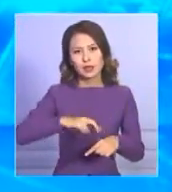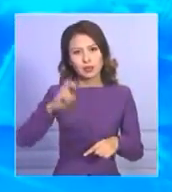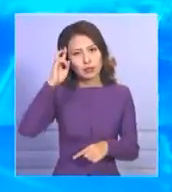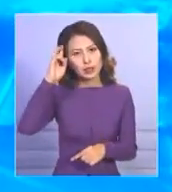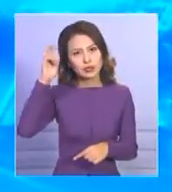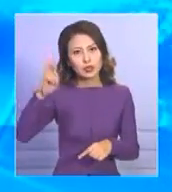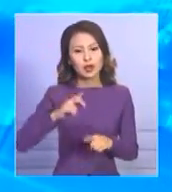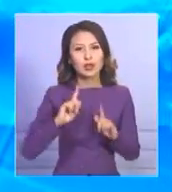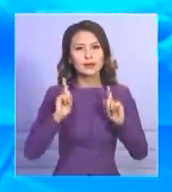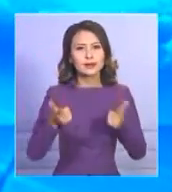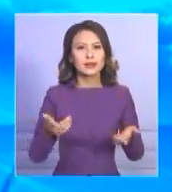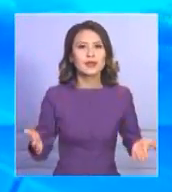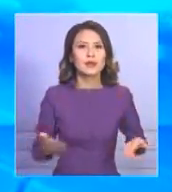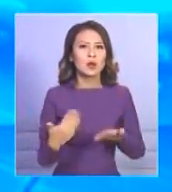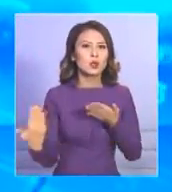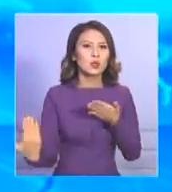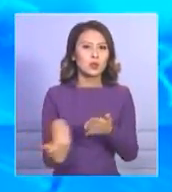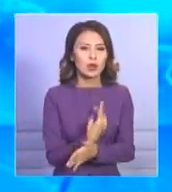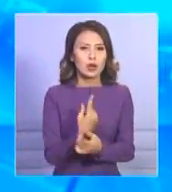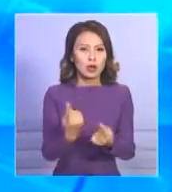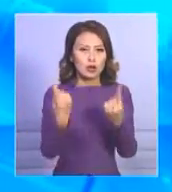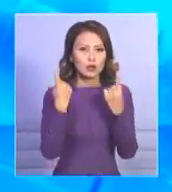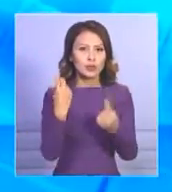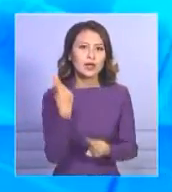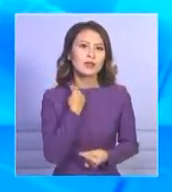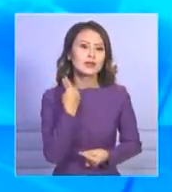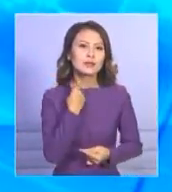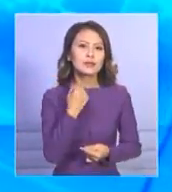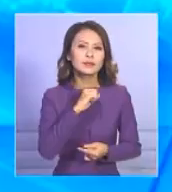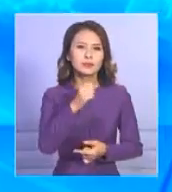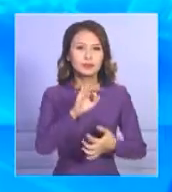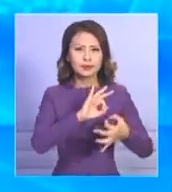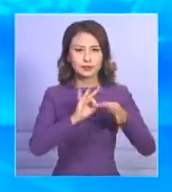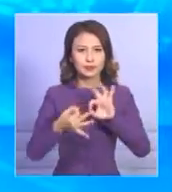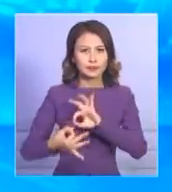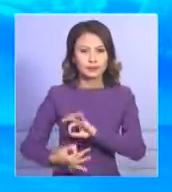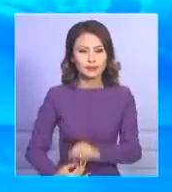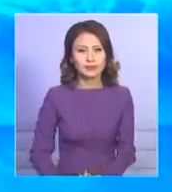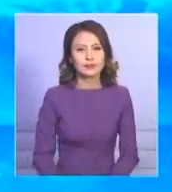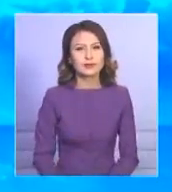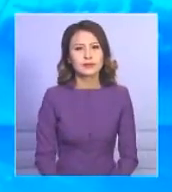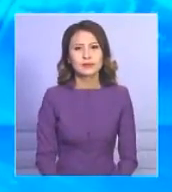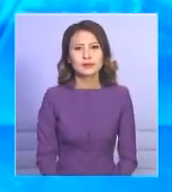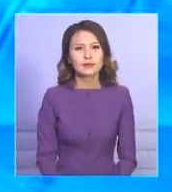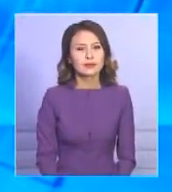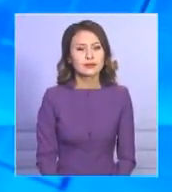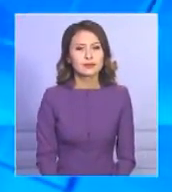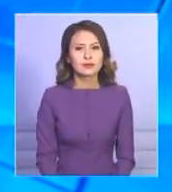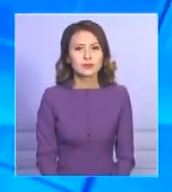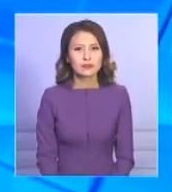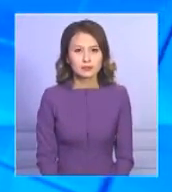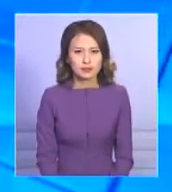мемлекет қолдап отырған жаңа бастамаларға тәнті. Ұлыбритания астанасынан тілшіміз Ғалымжан Қараманұлы баяндайды.